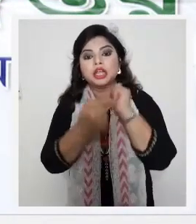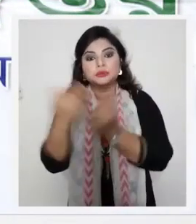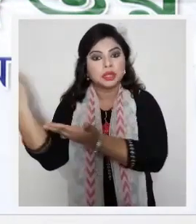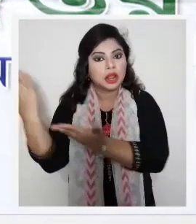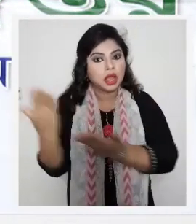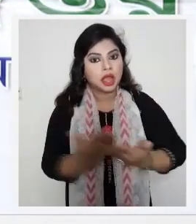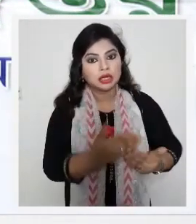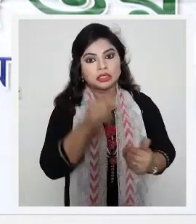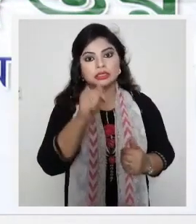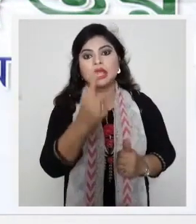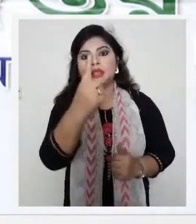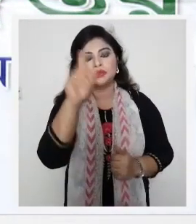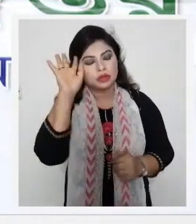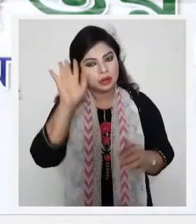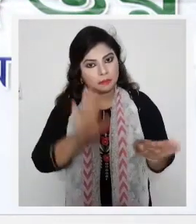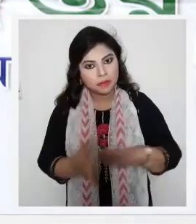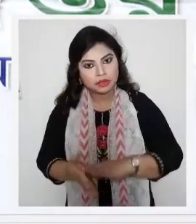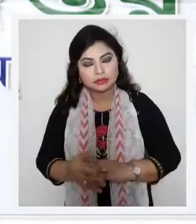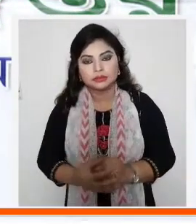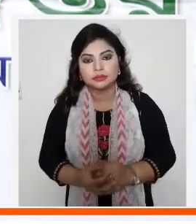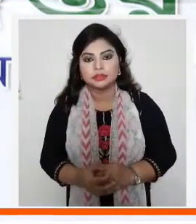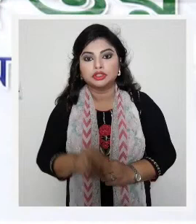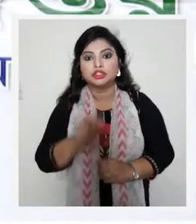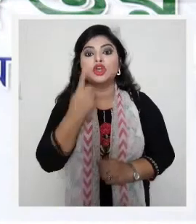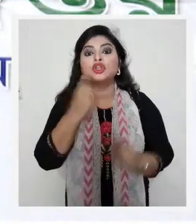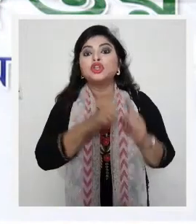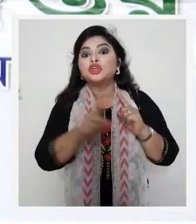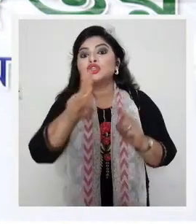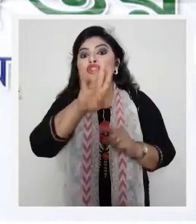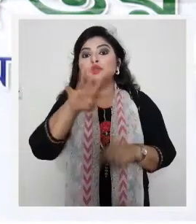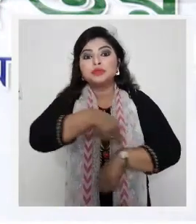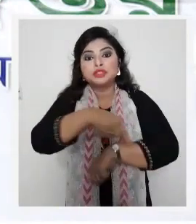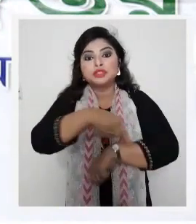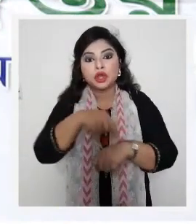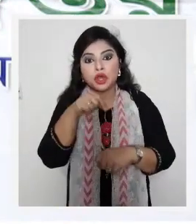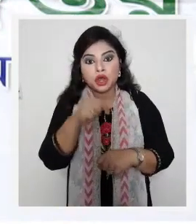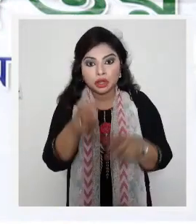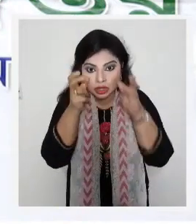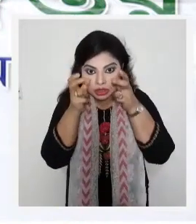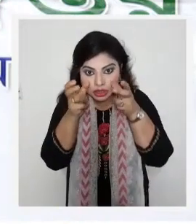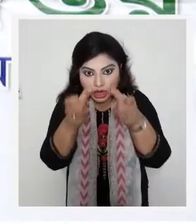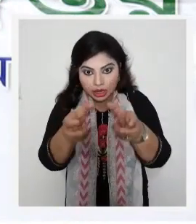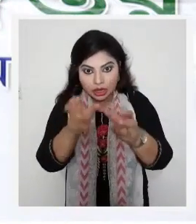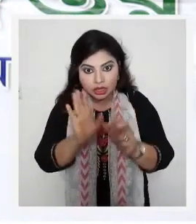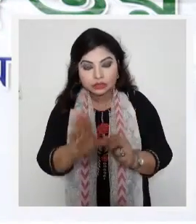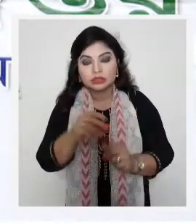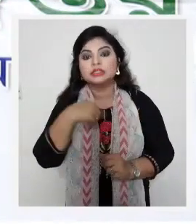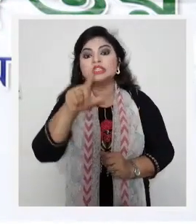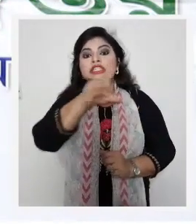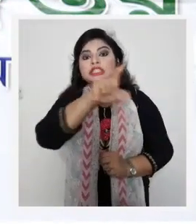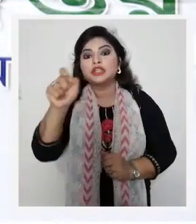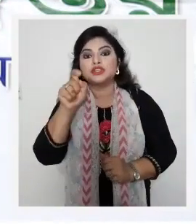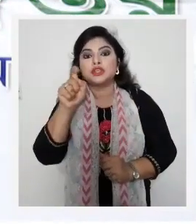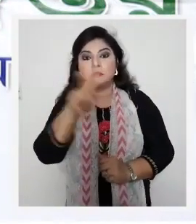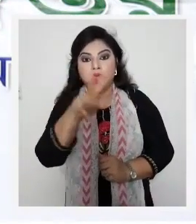হাসপাতালে মৃত্যুবরণ করেছেন 20 জন, বাড়িতে 11 জন, হাসপাতালের মৃত অবস্থায় এসেছেন 1 জন।